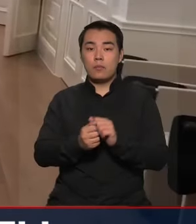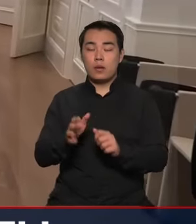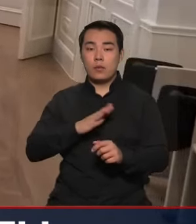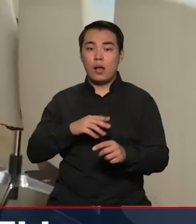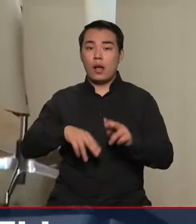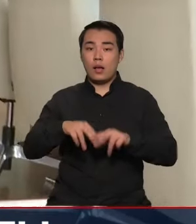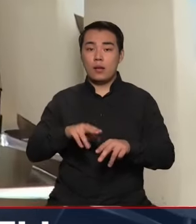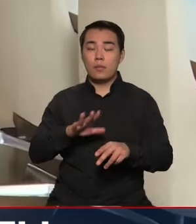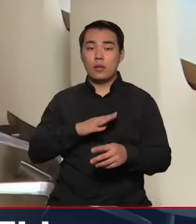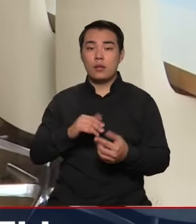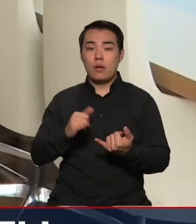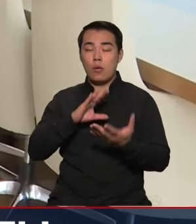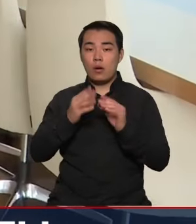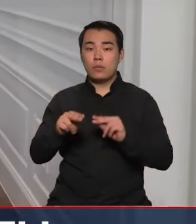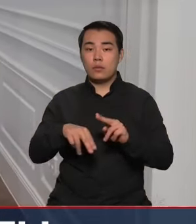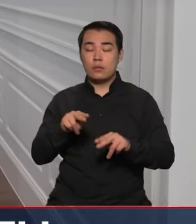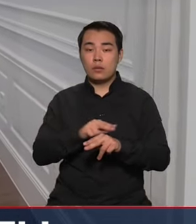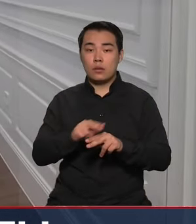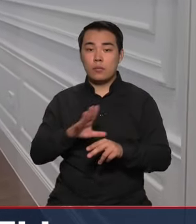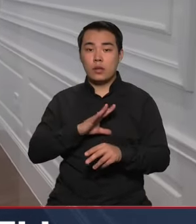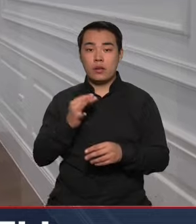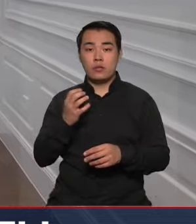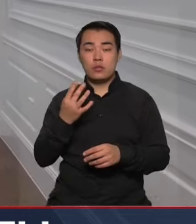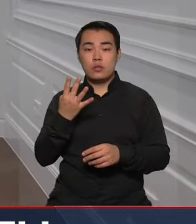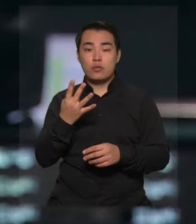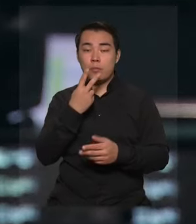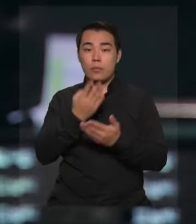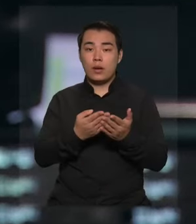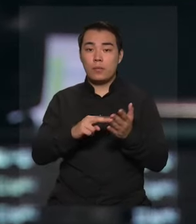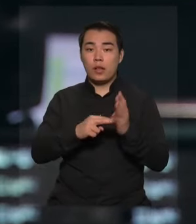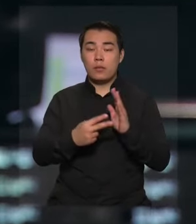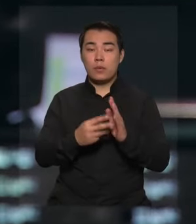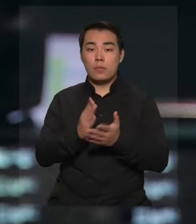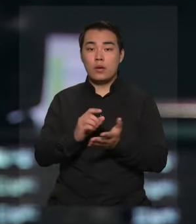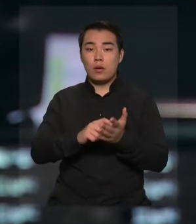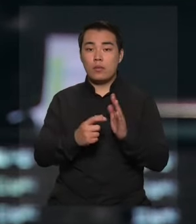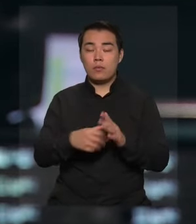в первоначальном виде. Сейчас идут работы в 4-м павильоне, который больше всего